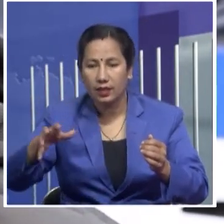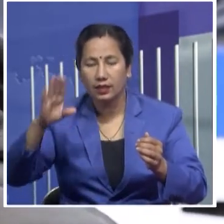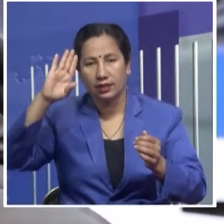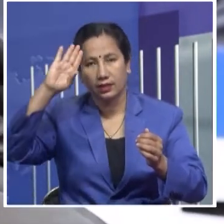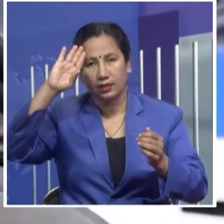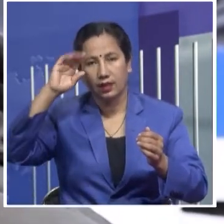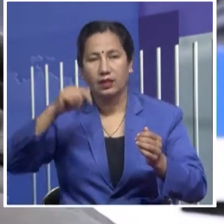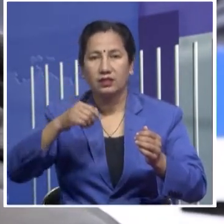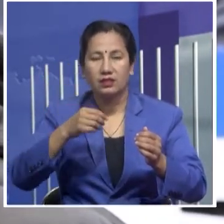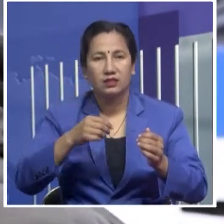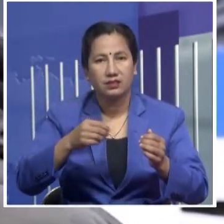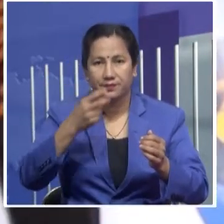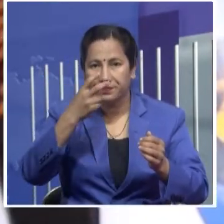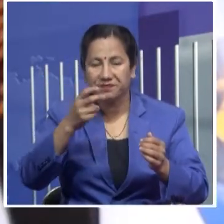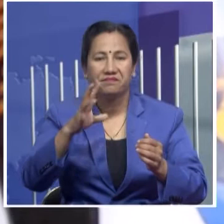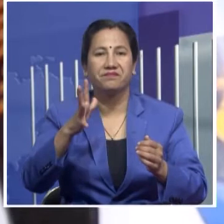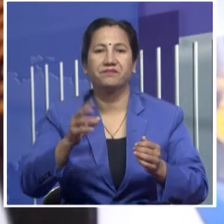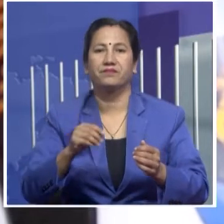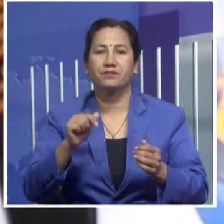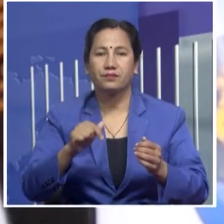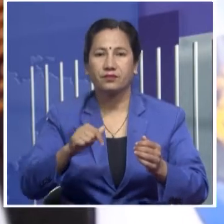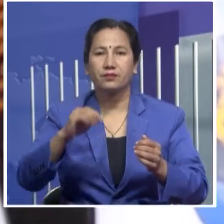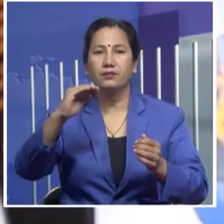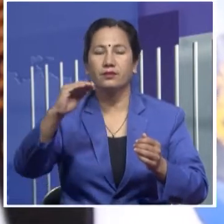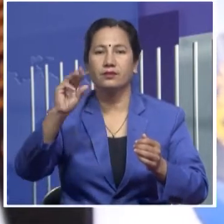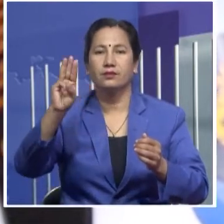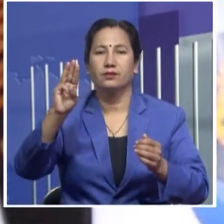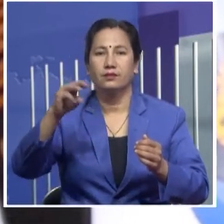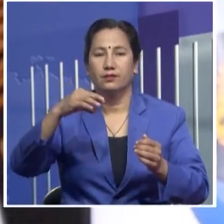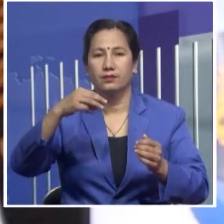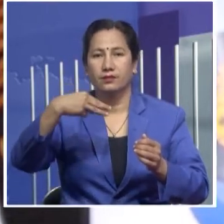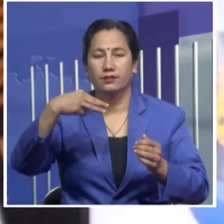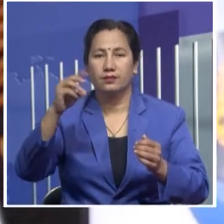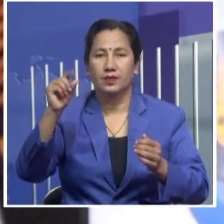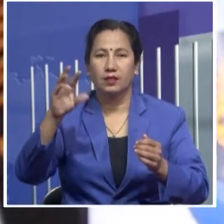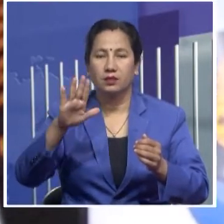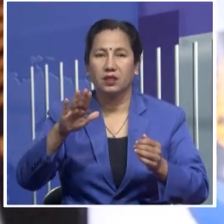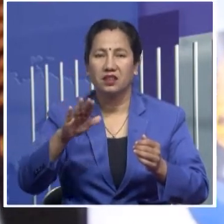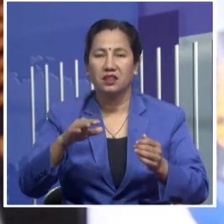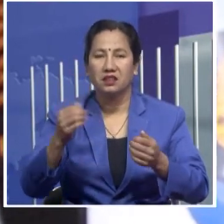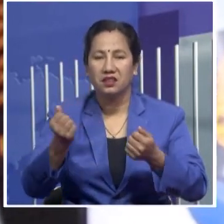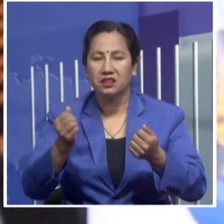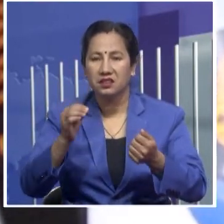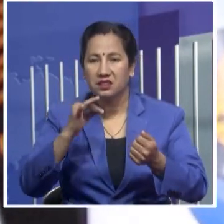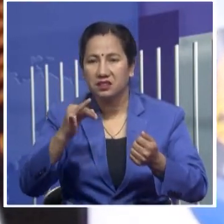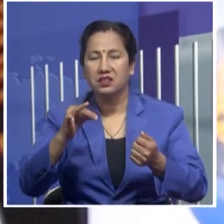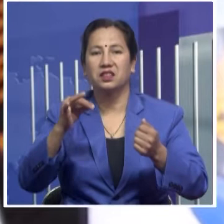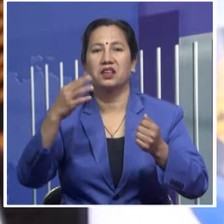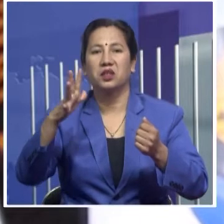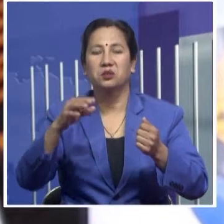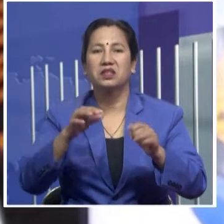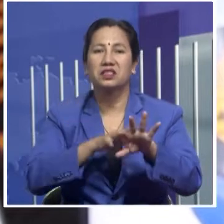नि यता नजर जान सकेको छैन अहिले। यहाँ तम्घासमा जीप पार्कमा के अरे शौचालय नहुँदा हामीलाई धेरै दुःख भएको